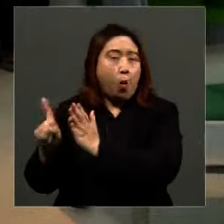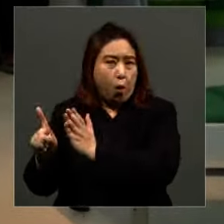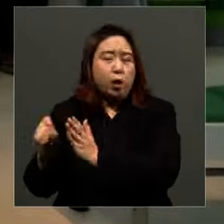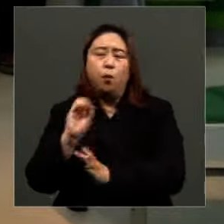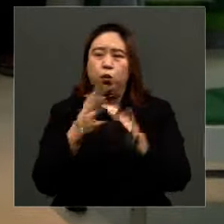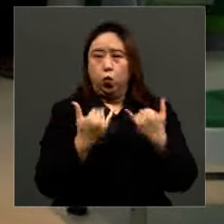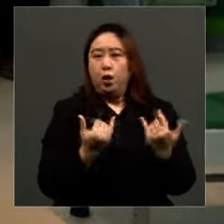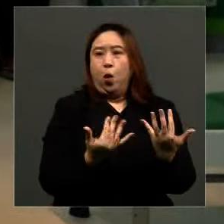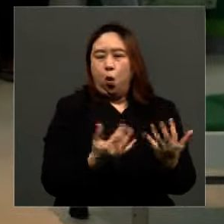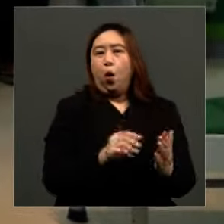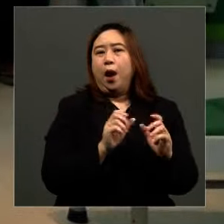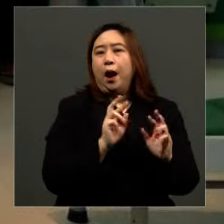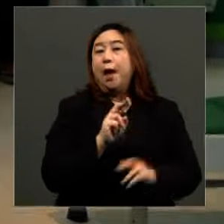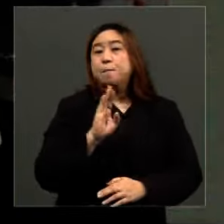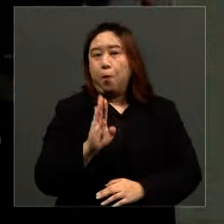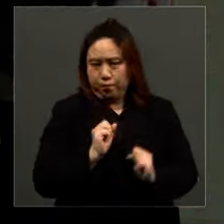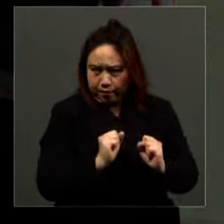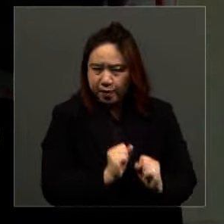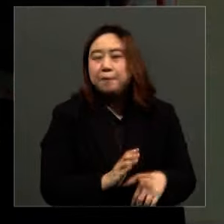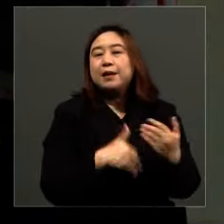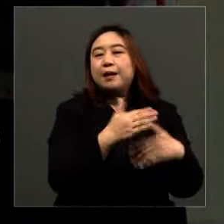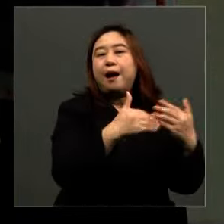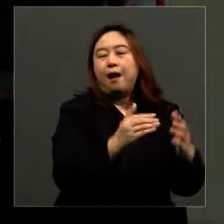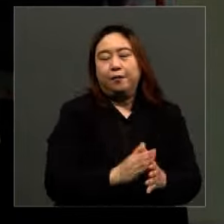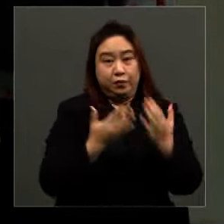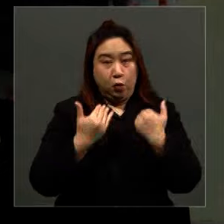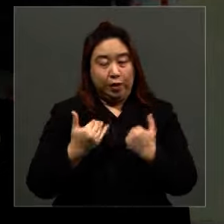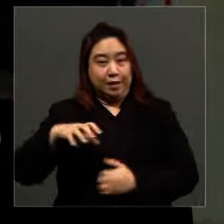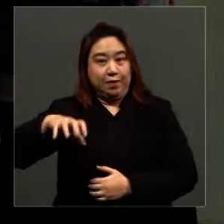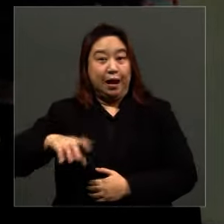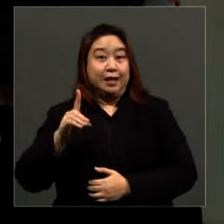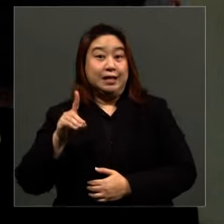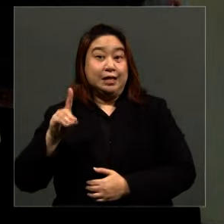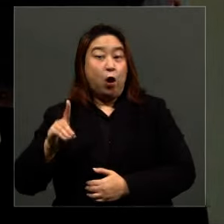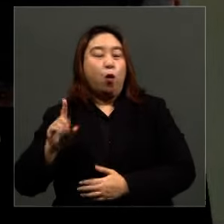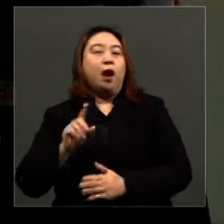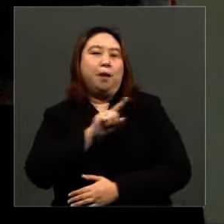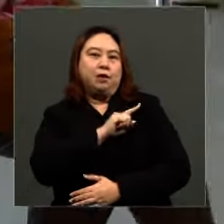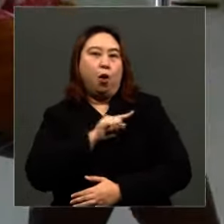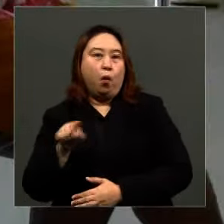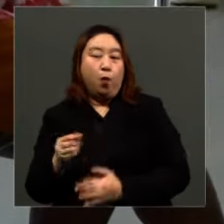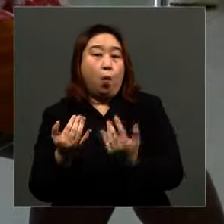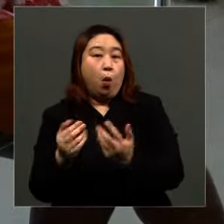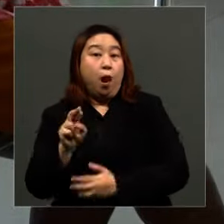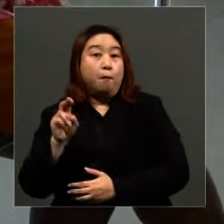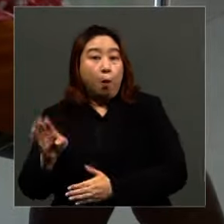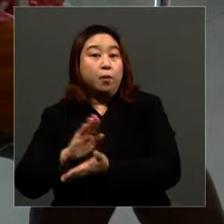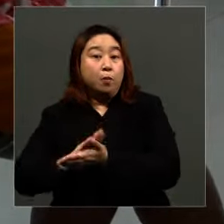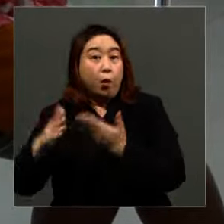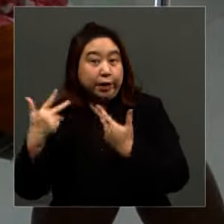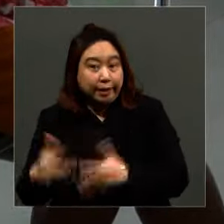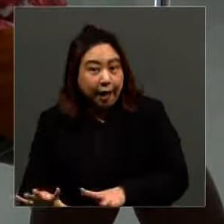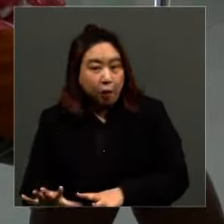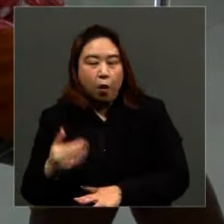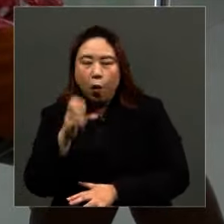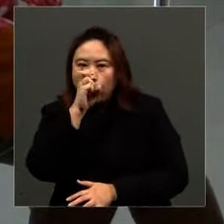พัฒนาระบบโดยสำนักงานพัฒนารัฐบาลดิจิทอลเป็นผู้รับผิดชอบซึ่งหลังจากที่ระบบเรียบร้อยแล้วก็จะต้องมีการ